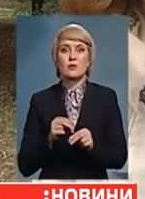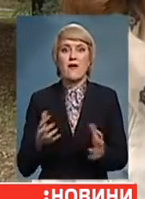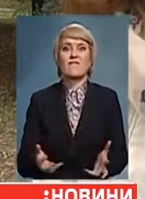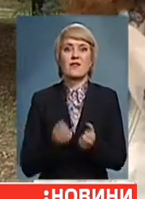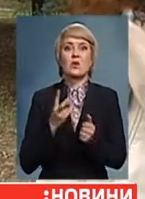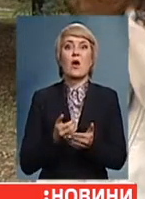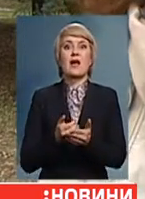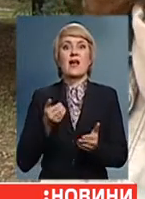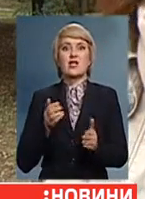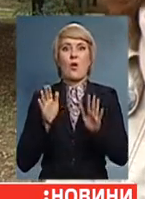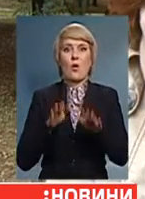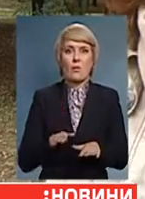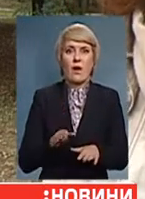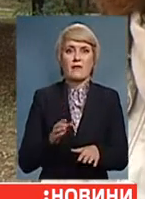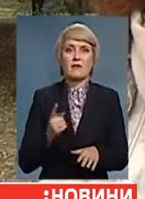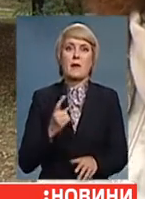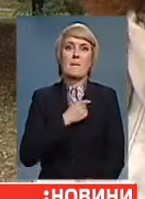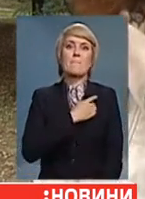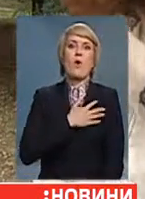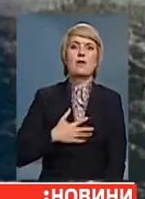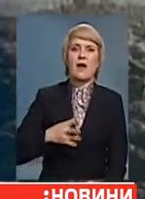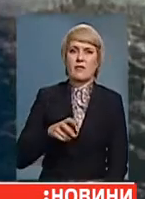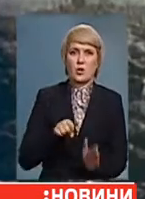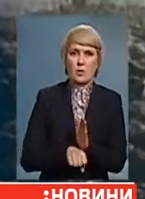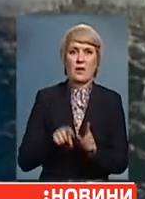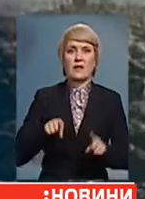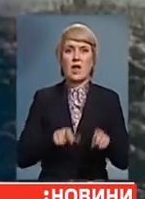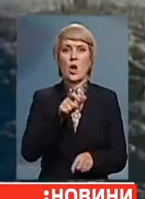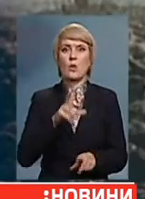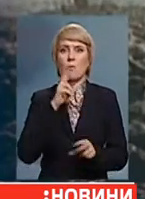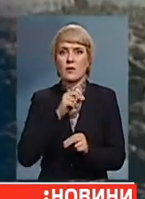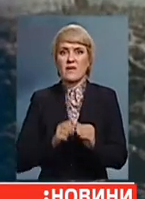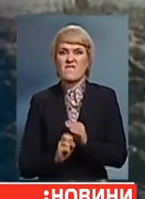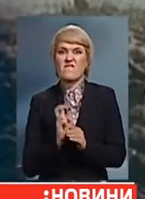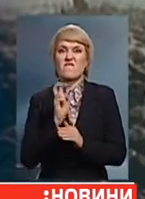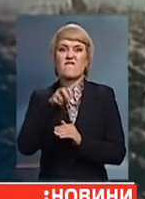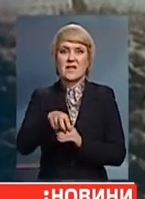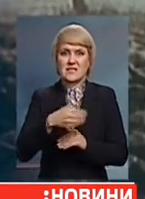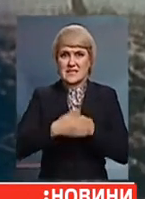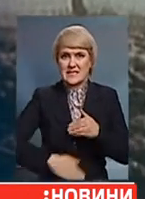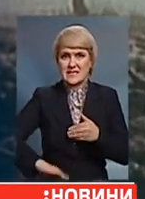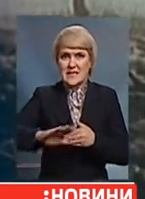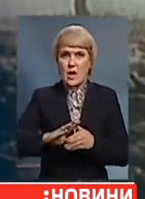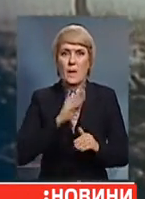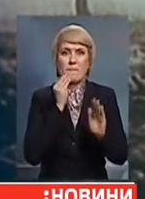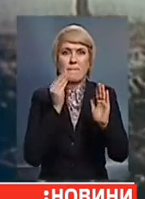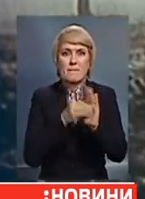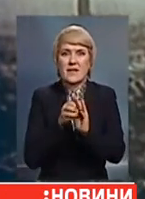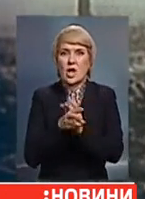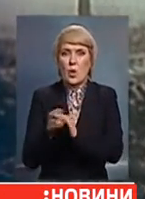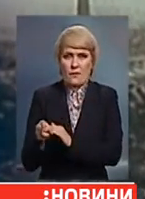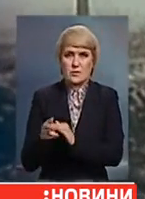раніше впав, той, хто був тільки поранений, недобитий. Декілька людей змогли вилізти із яру, потім вони переховувалися.